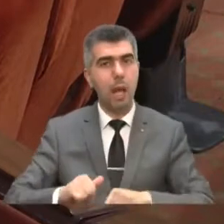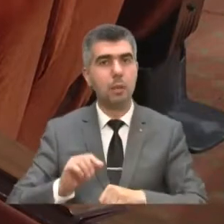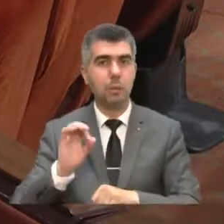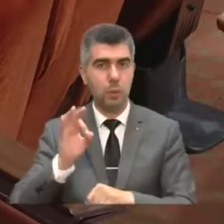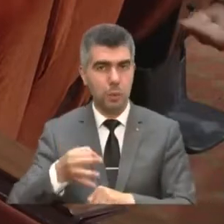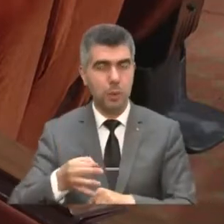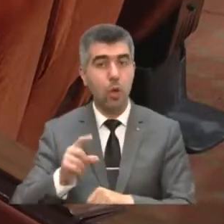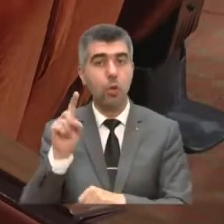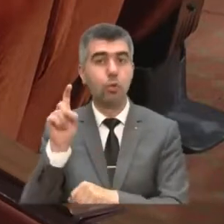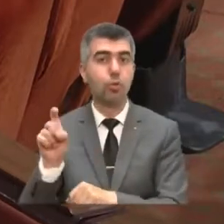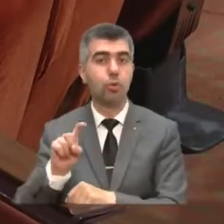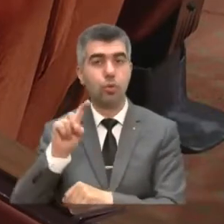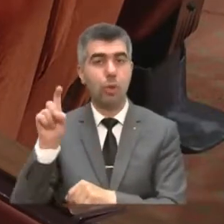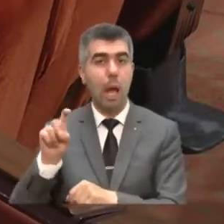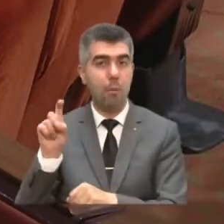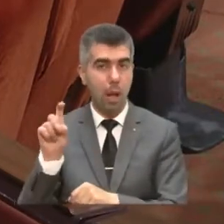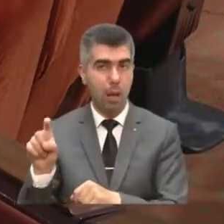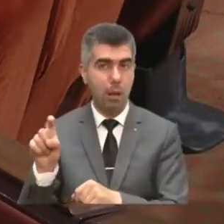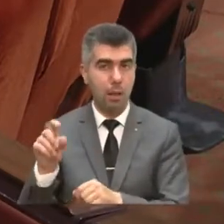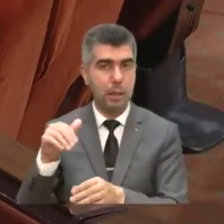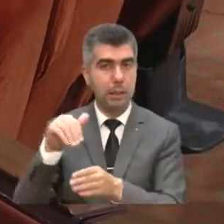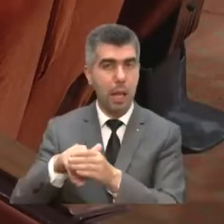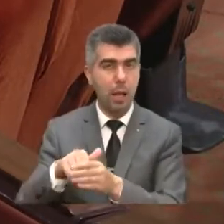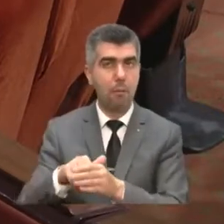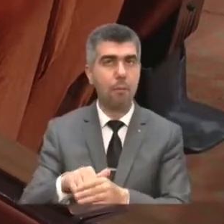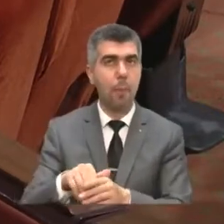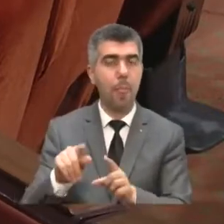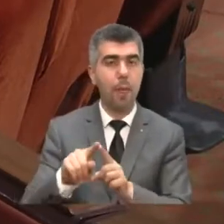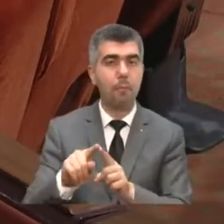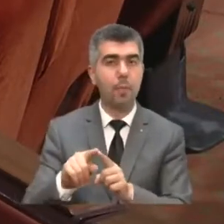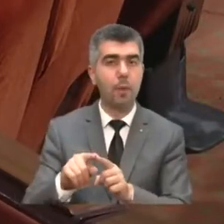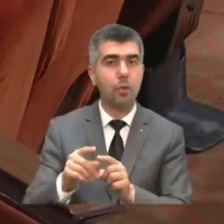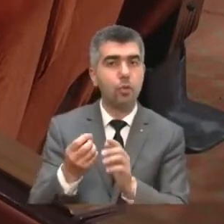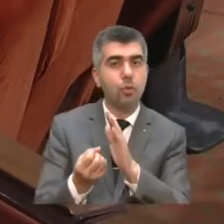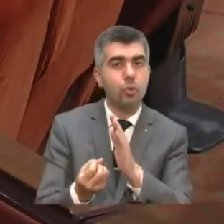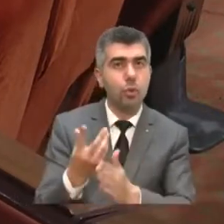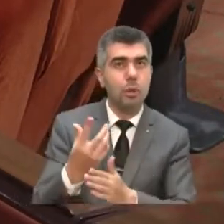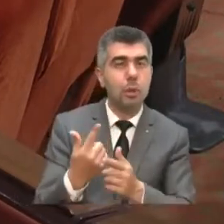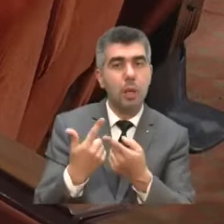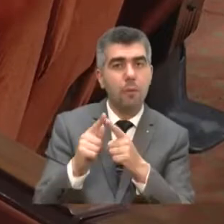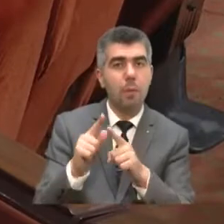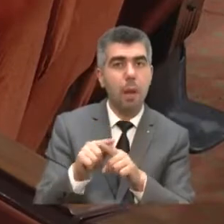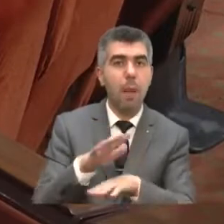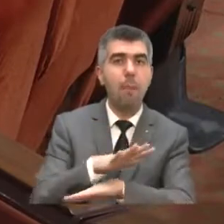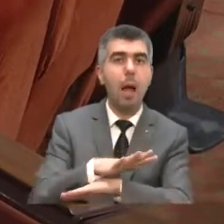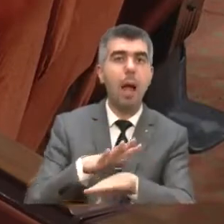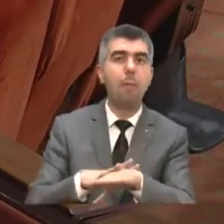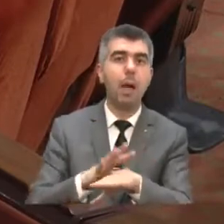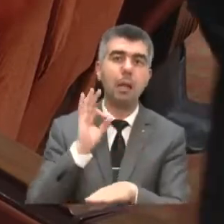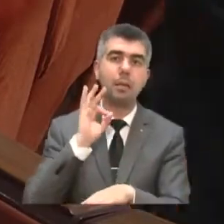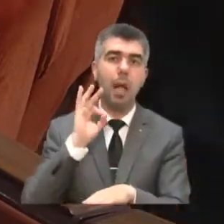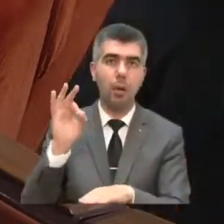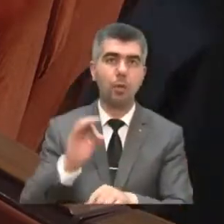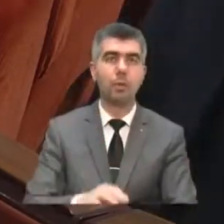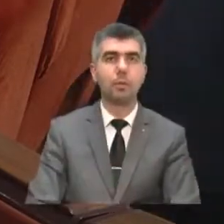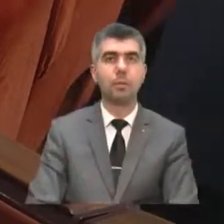تابعه للجماعات، وكاينه اللي تحدثت في الاطار ديال لي ان دي اش المبادره.